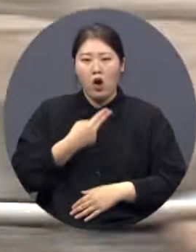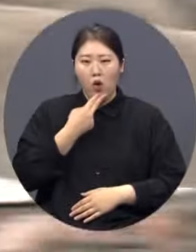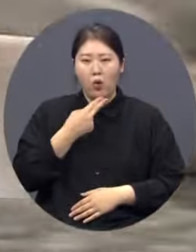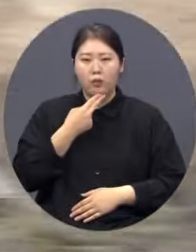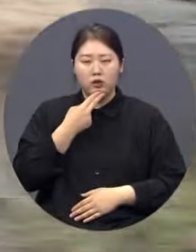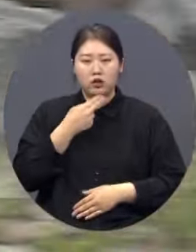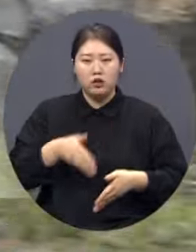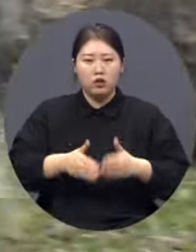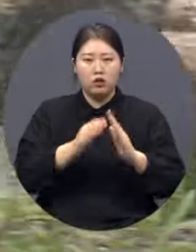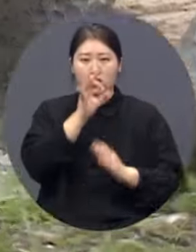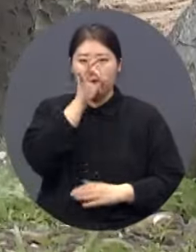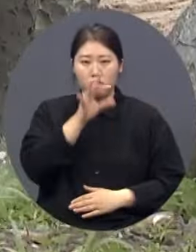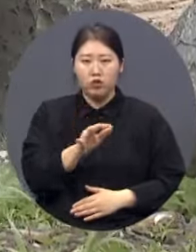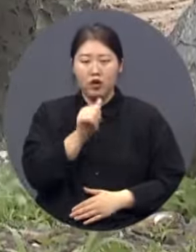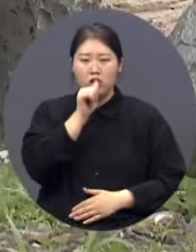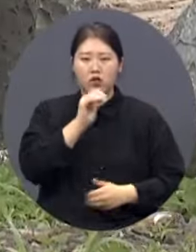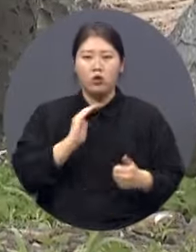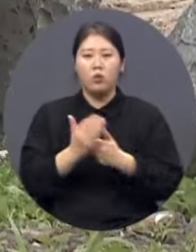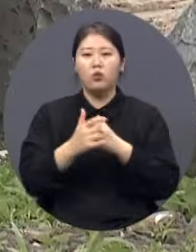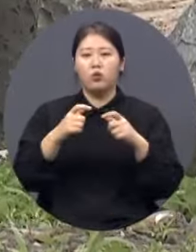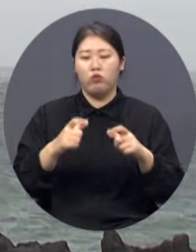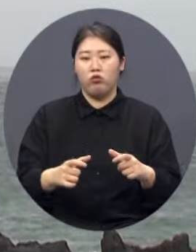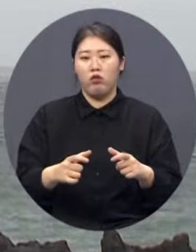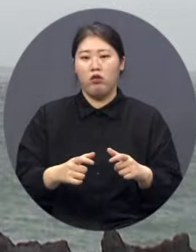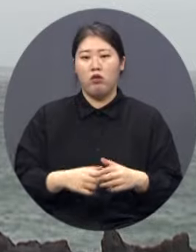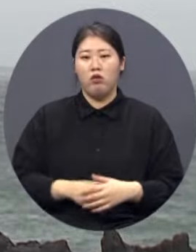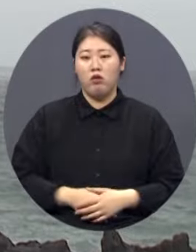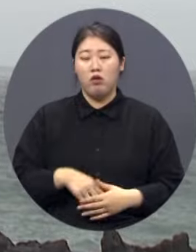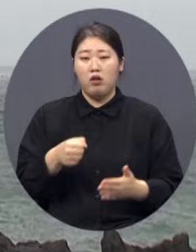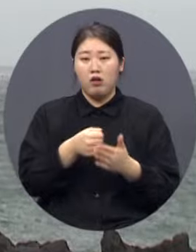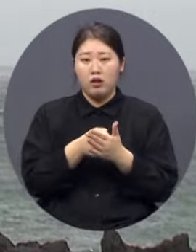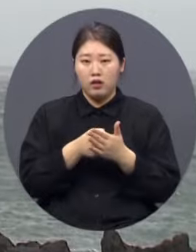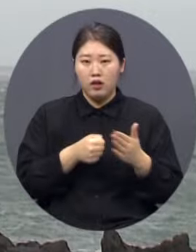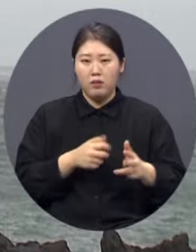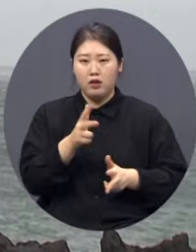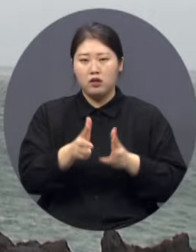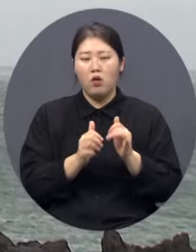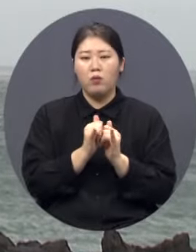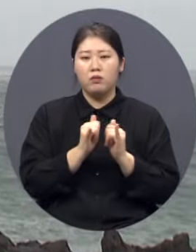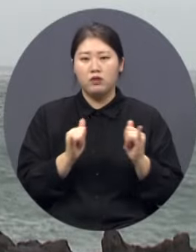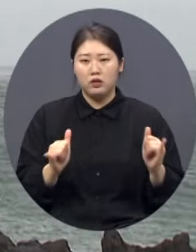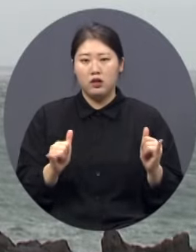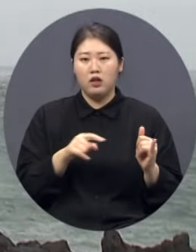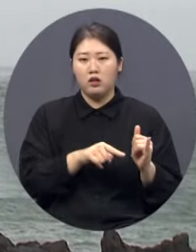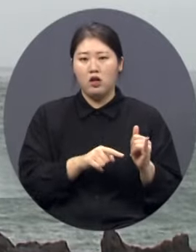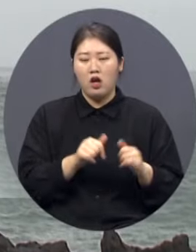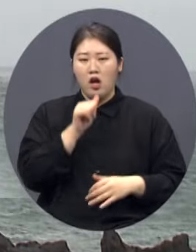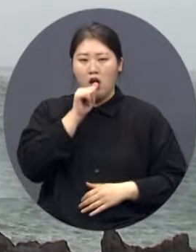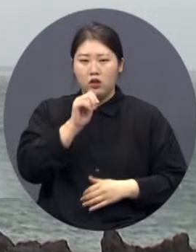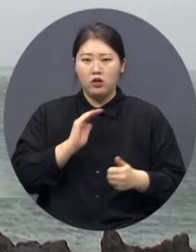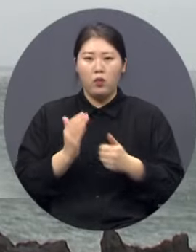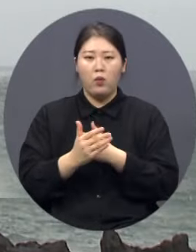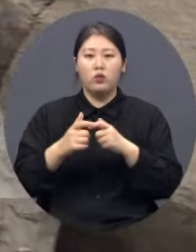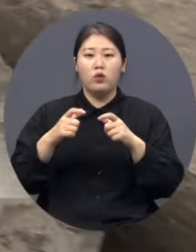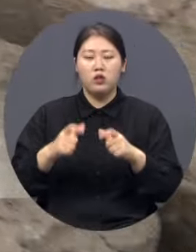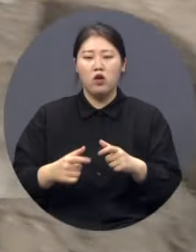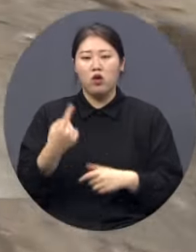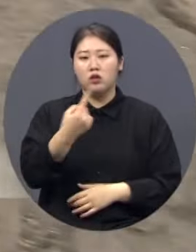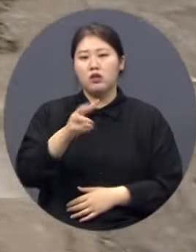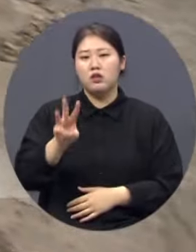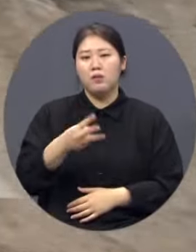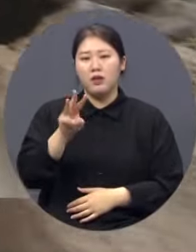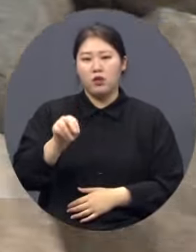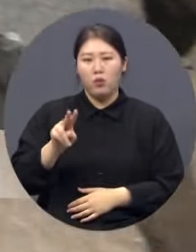없는 절대보전 지역입니다이 때문에 사업자는 절대 보전 지역 1300여